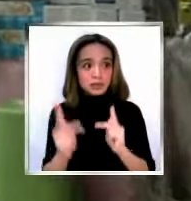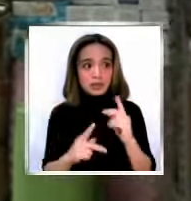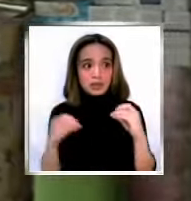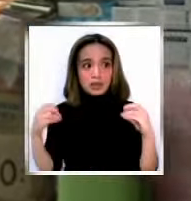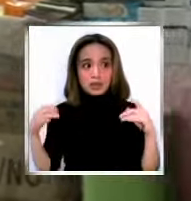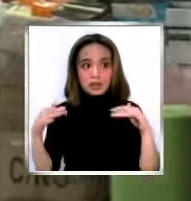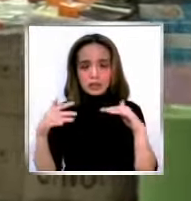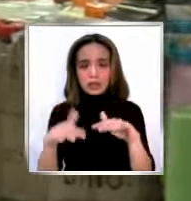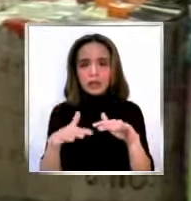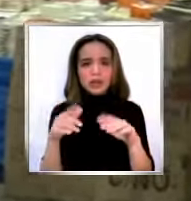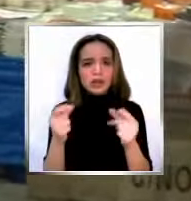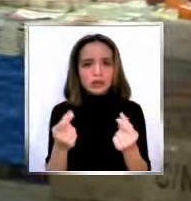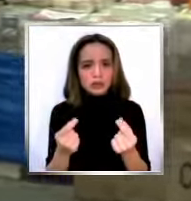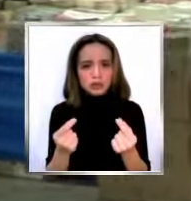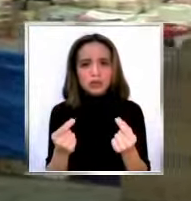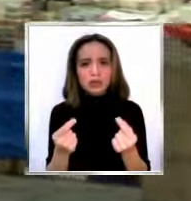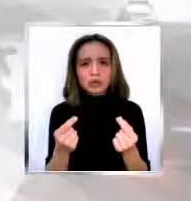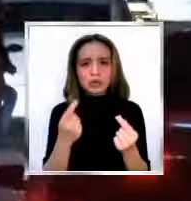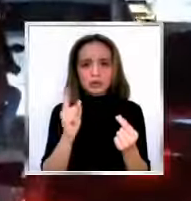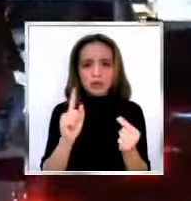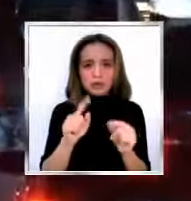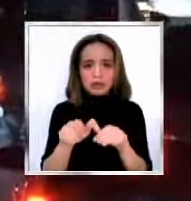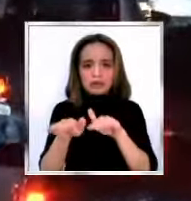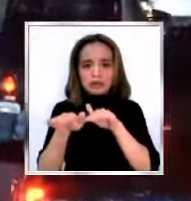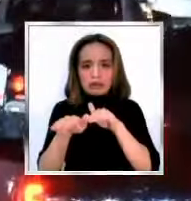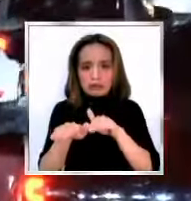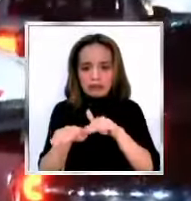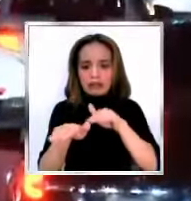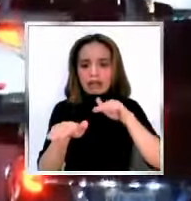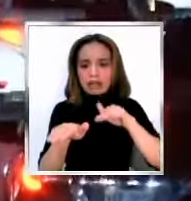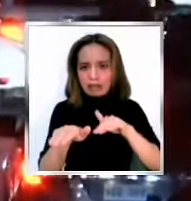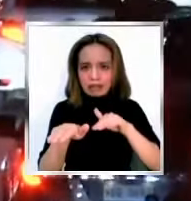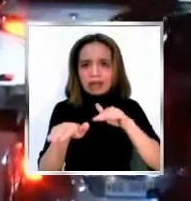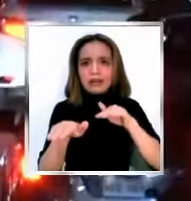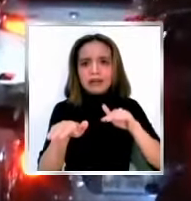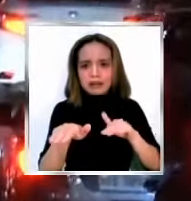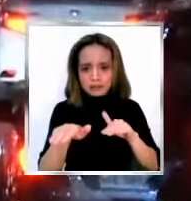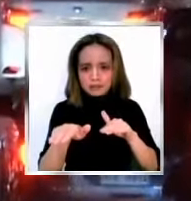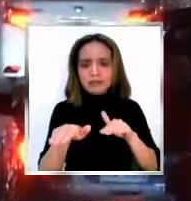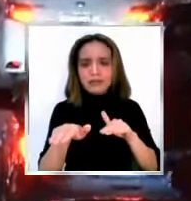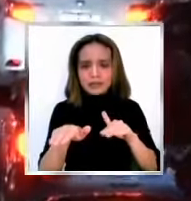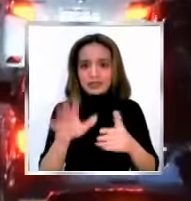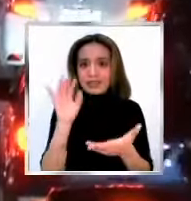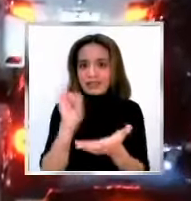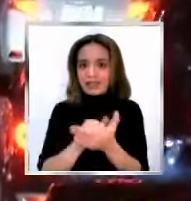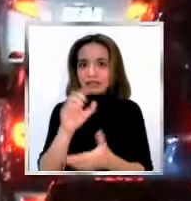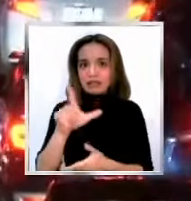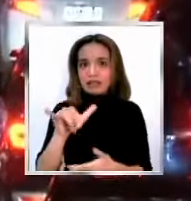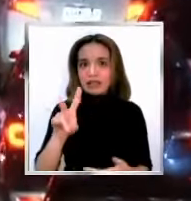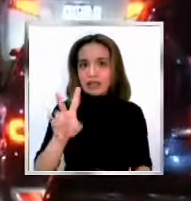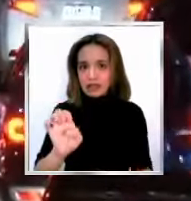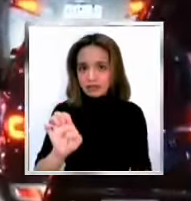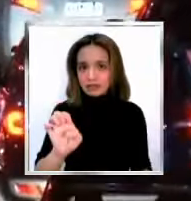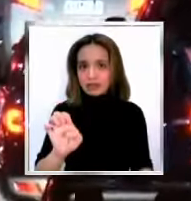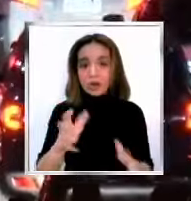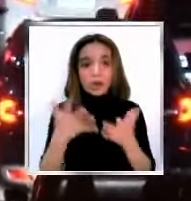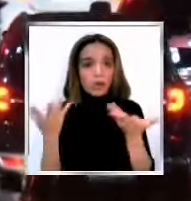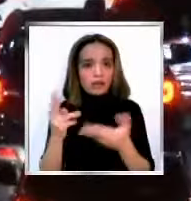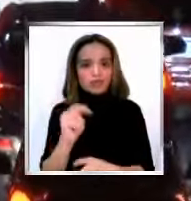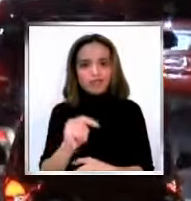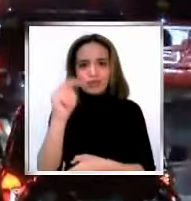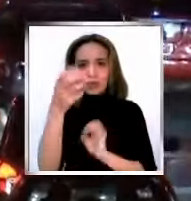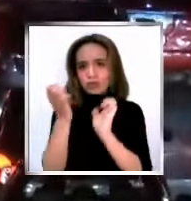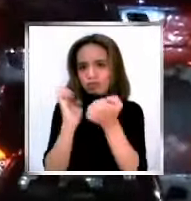unti-unting pagkapal ng mga sasakyan sa mga kalsada. Live nakuha po yan sa daloy ng trapiko sa North EDSA sa Quezon